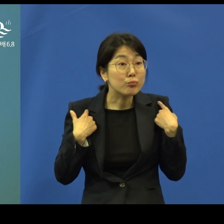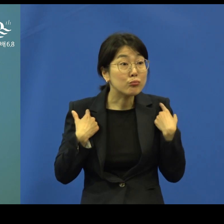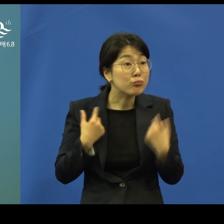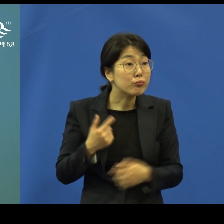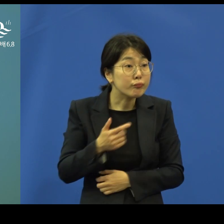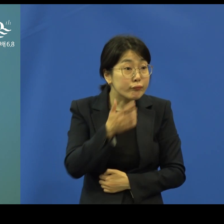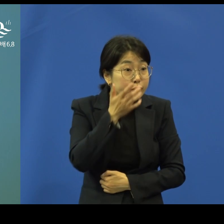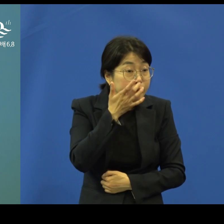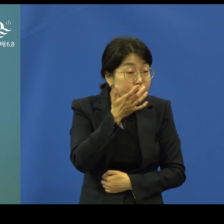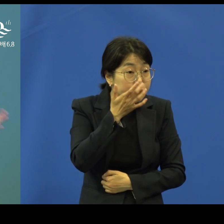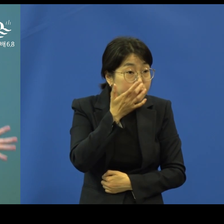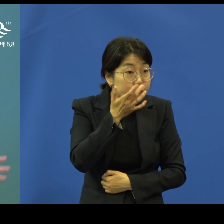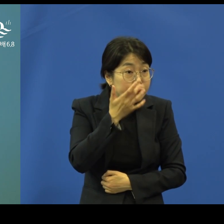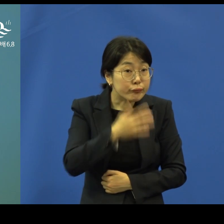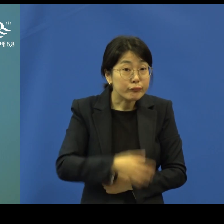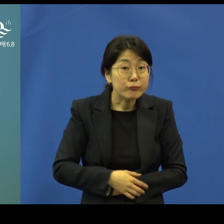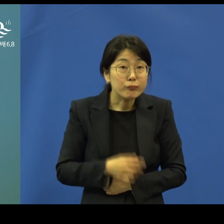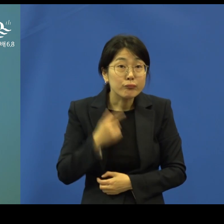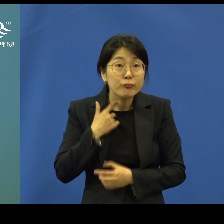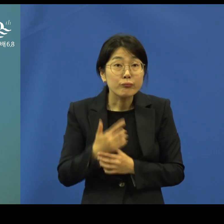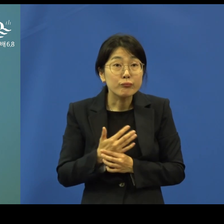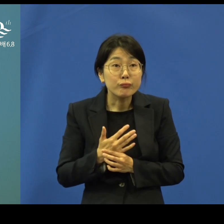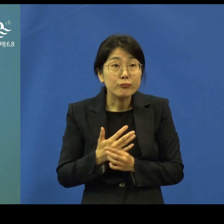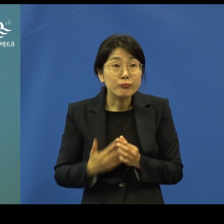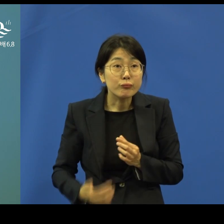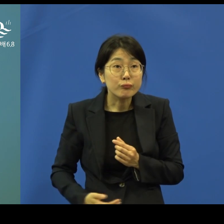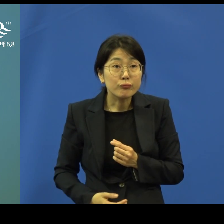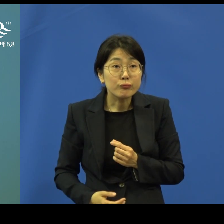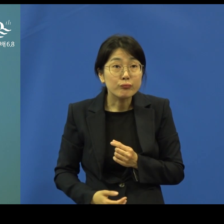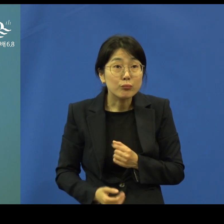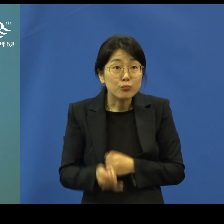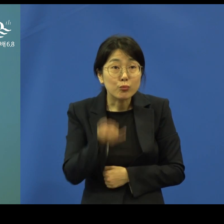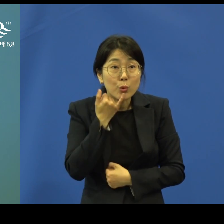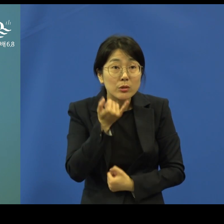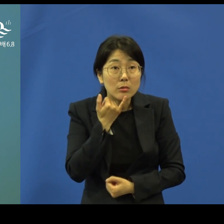무덤덤한 그 상태, 영혼이 전혀 없는 상태.